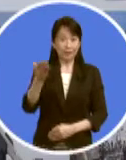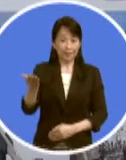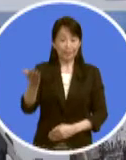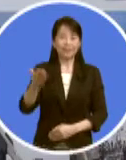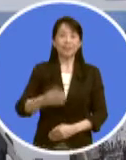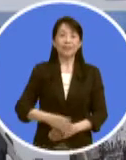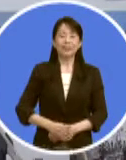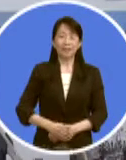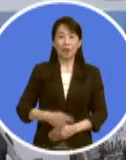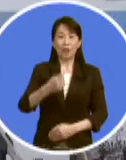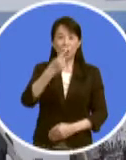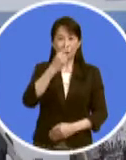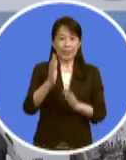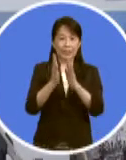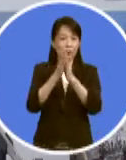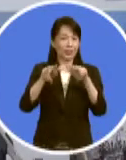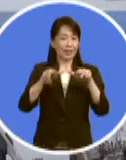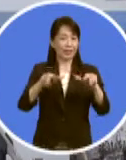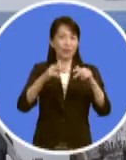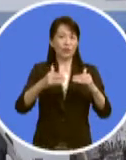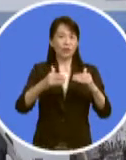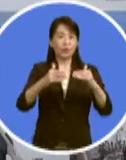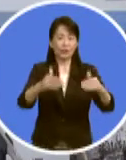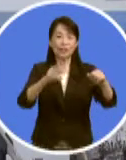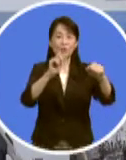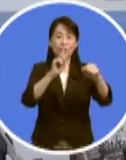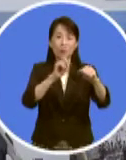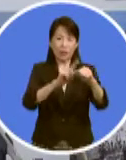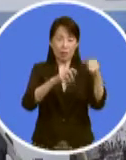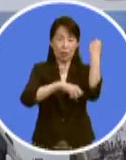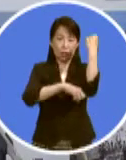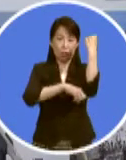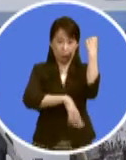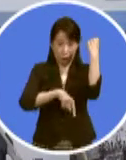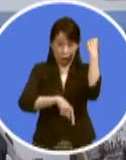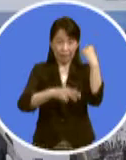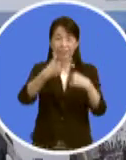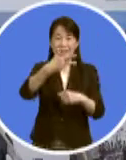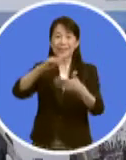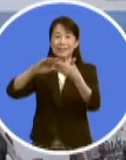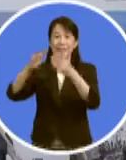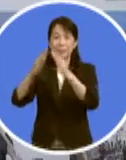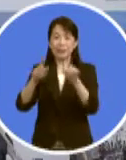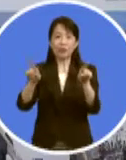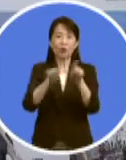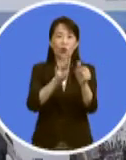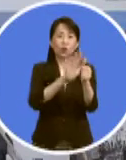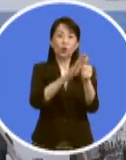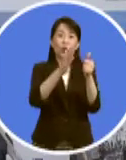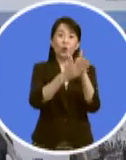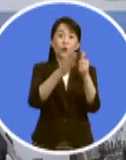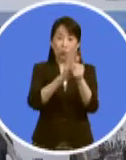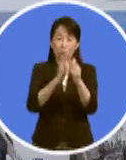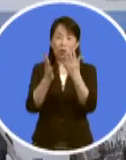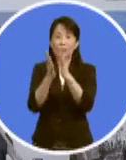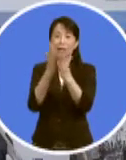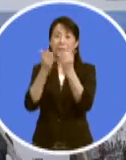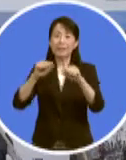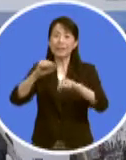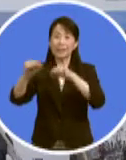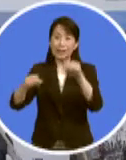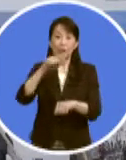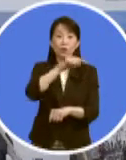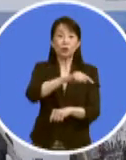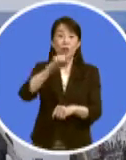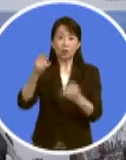あの私の県政のですね推進する要となります市や町との共同性から県民活躍